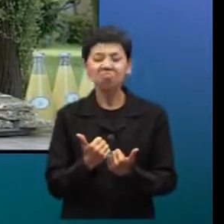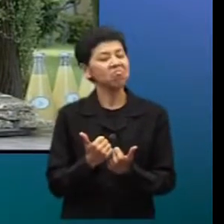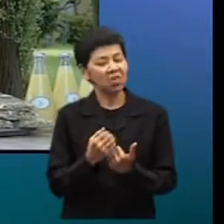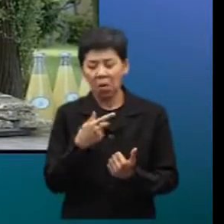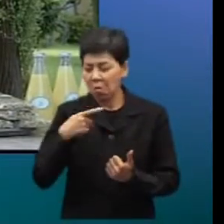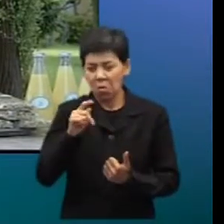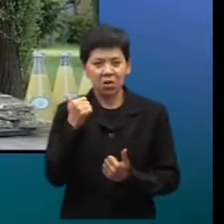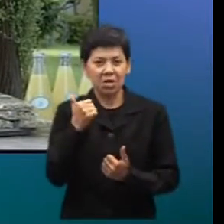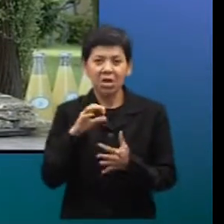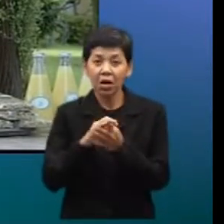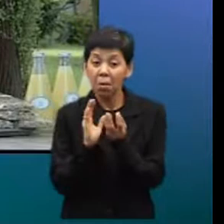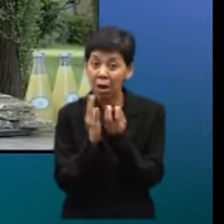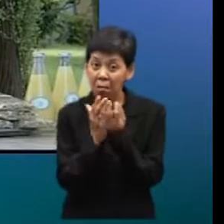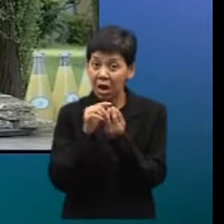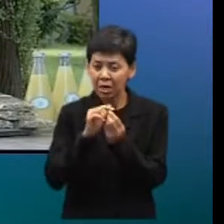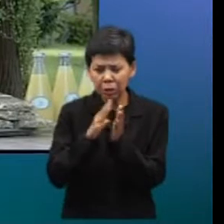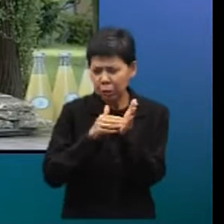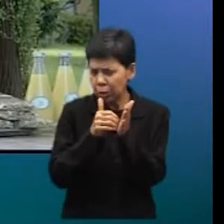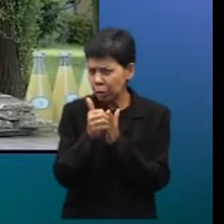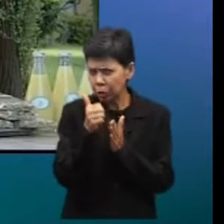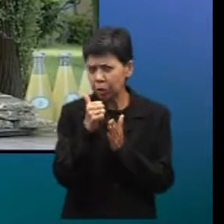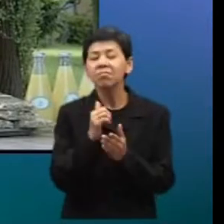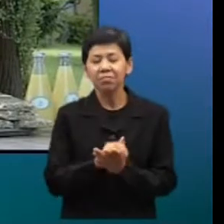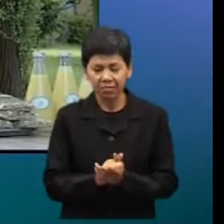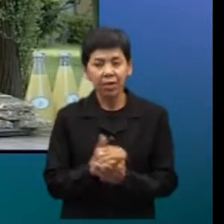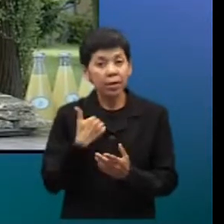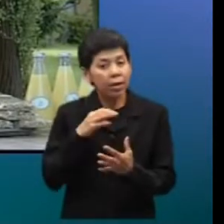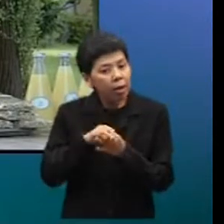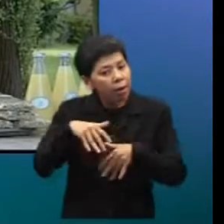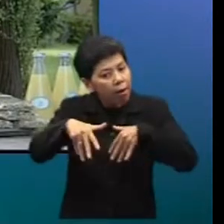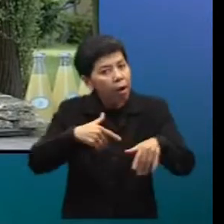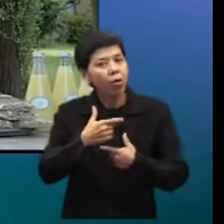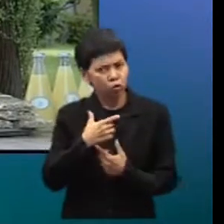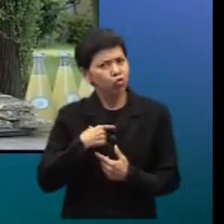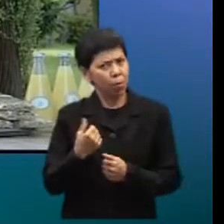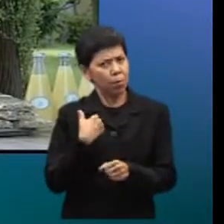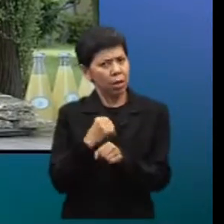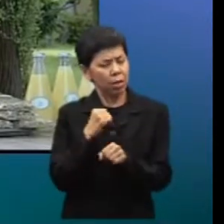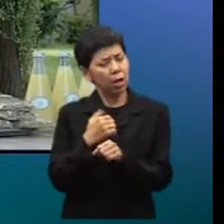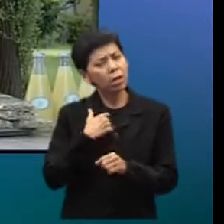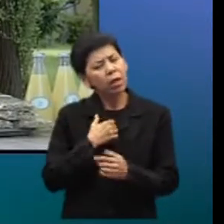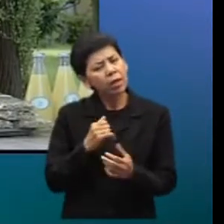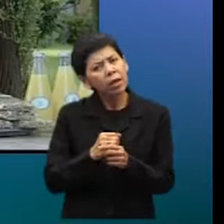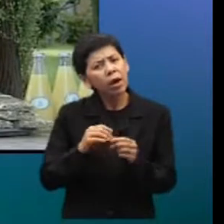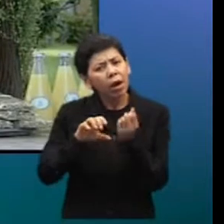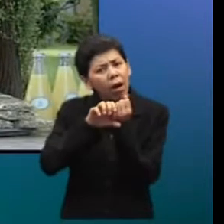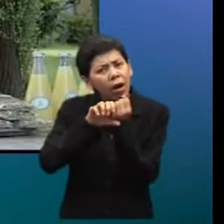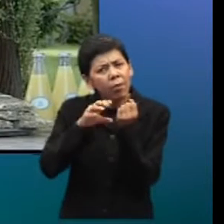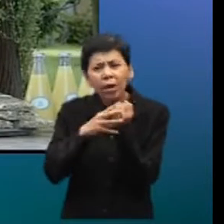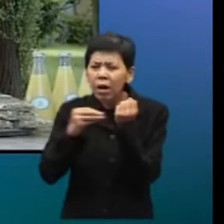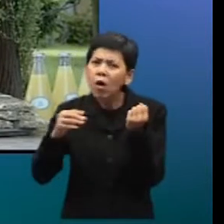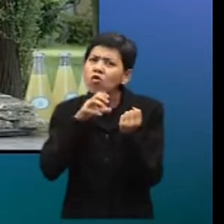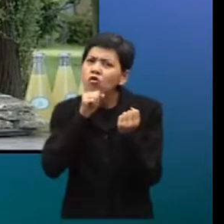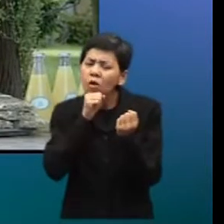จะสูงโดยเฉพาะผักที่เป็นสารที่มีสีนะคะเป็นที่ยอมรับกันอย่างเช่นว่าบางคนต้องทานแครอทเพื่อกันแมลงอะไรอย่